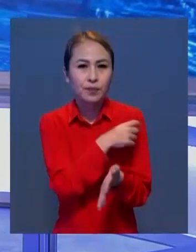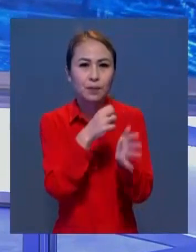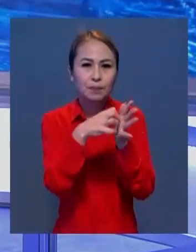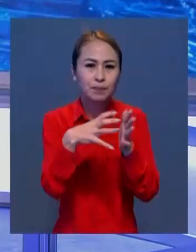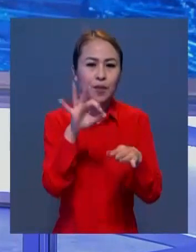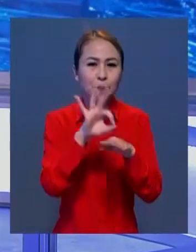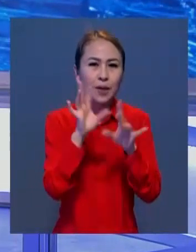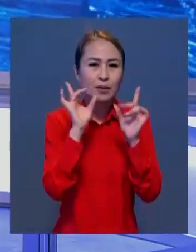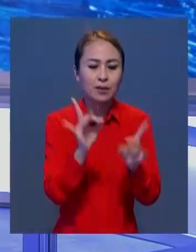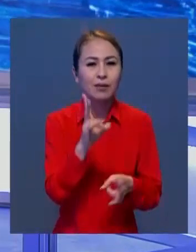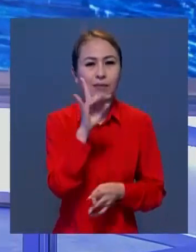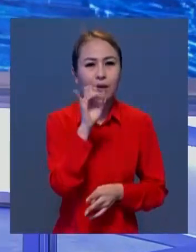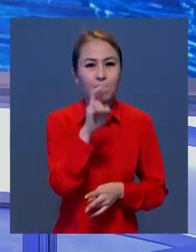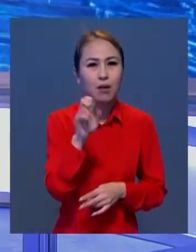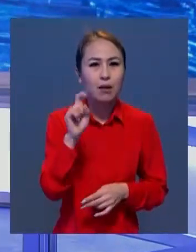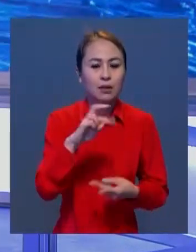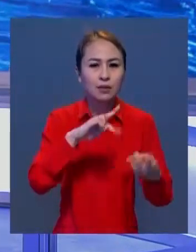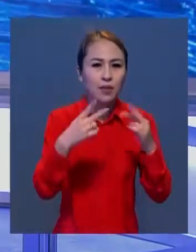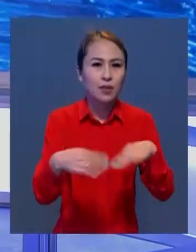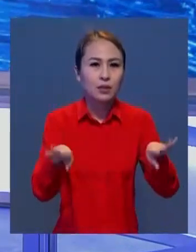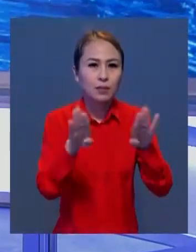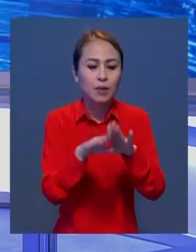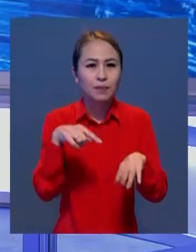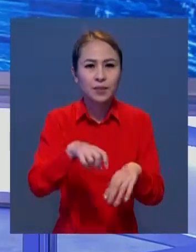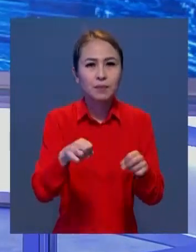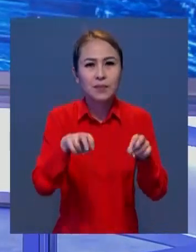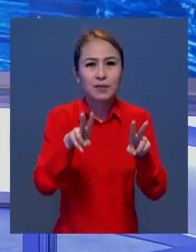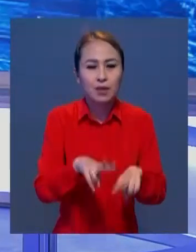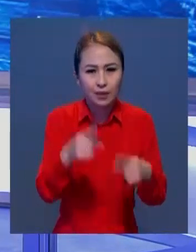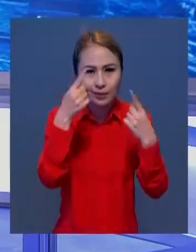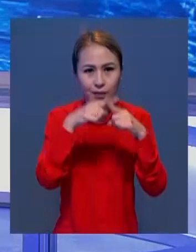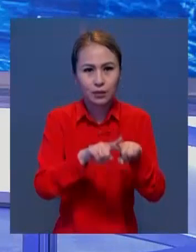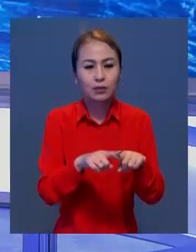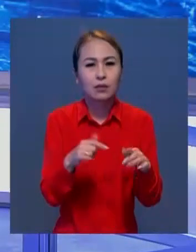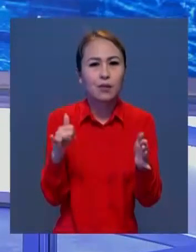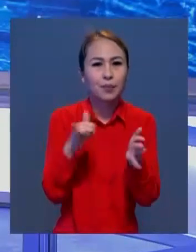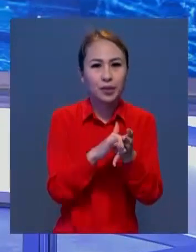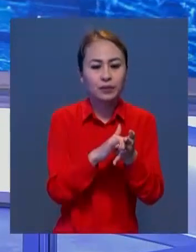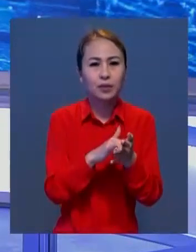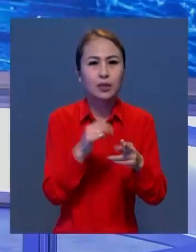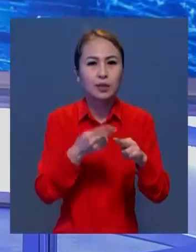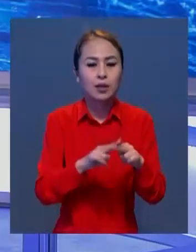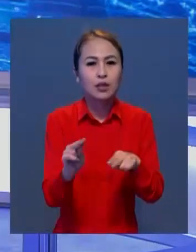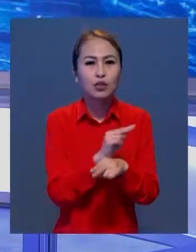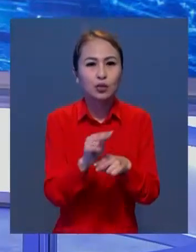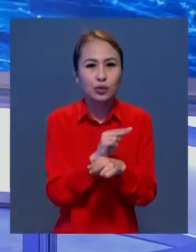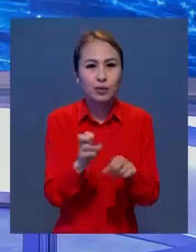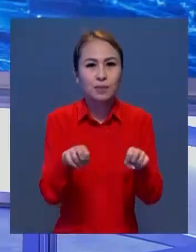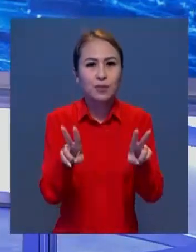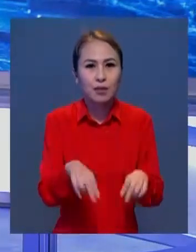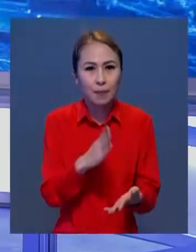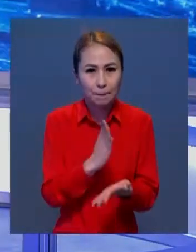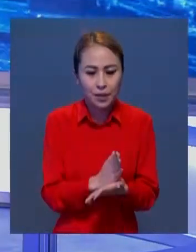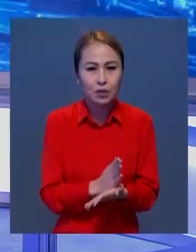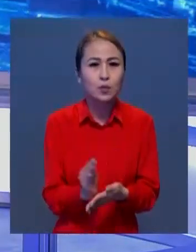ісіктер медицинасында алтын стандартқа айналған аппараттың көмегімен барынша нақты әрі қарқынды терапия жүргізіледі. Осыған дейін